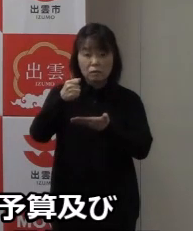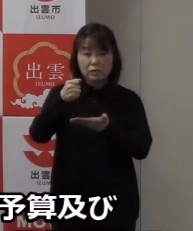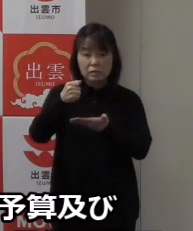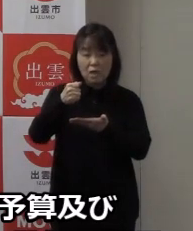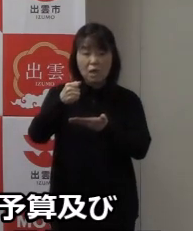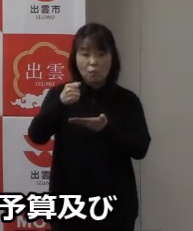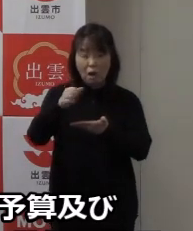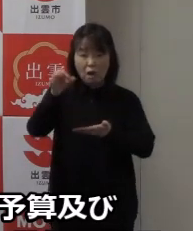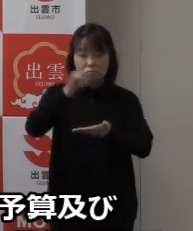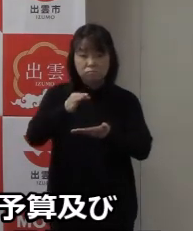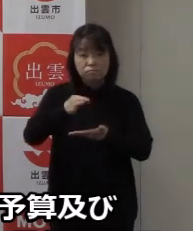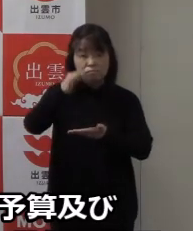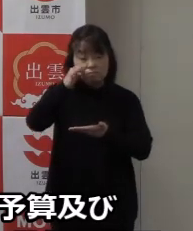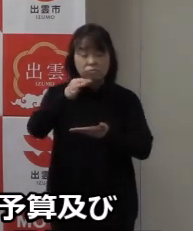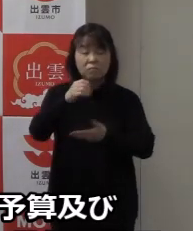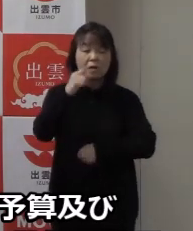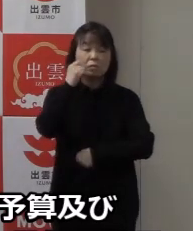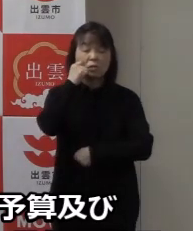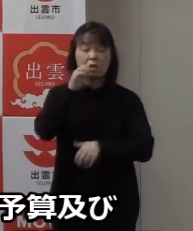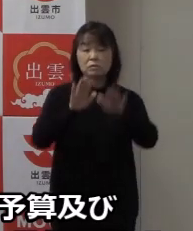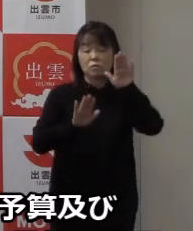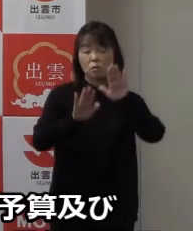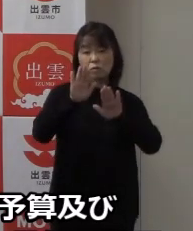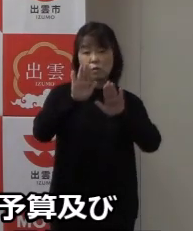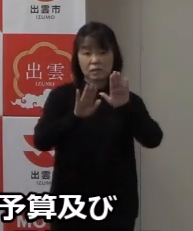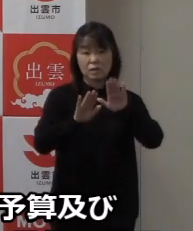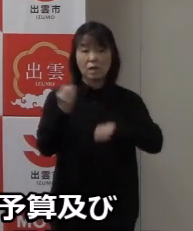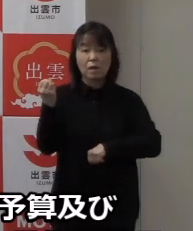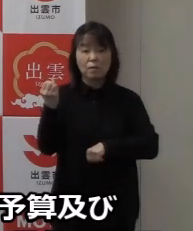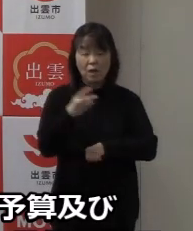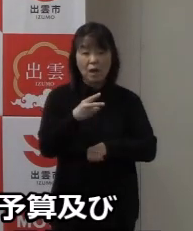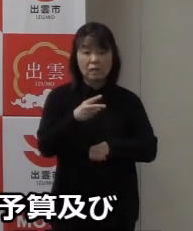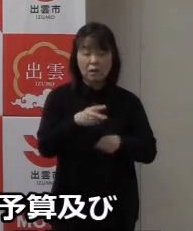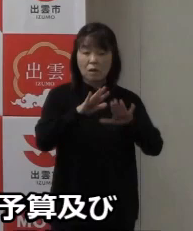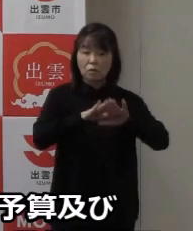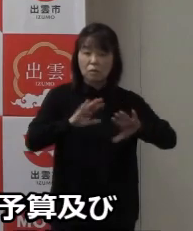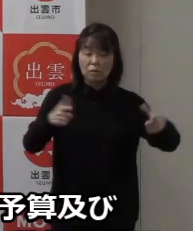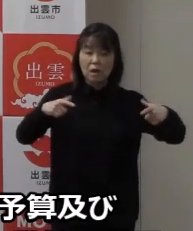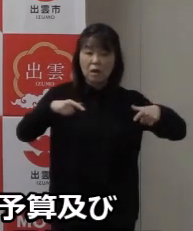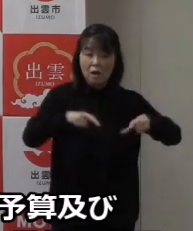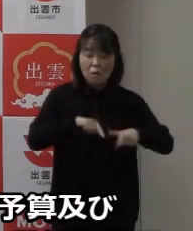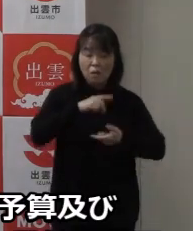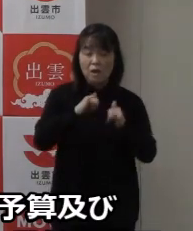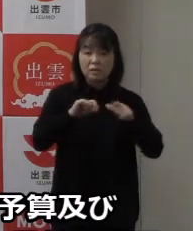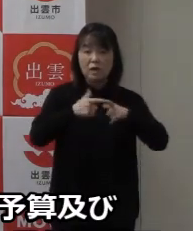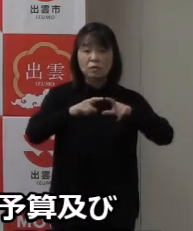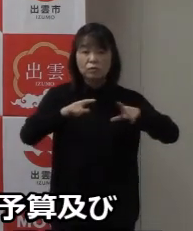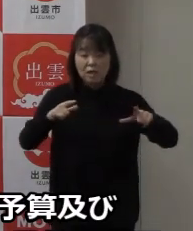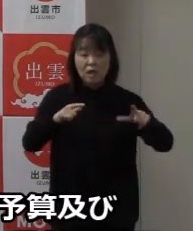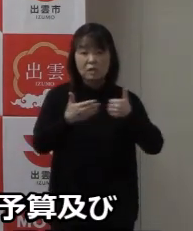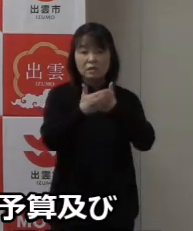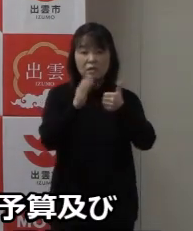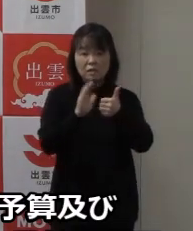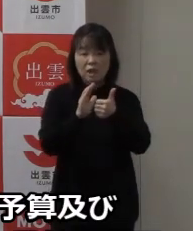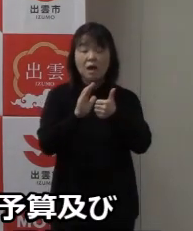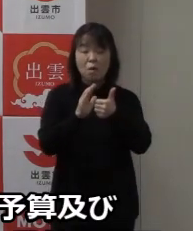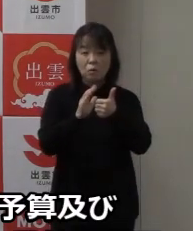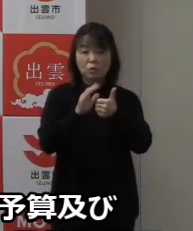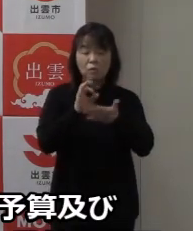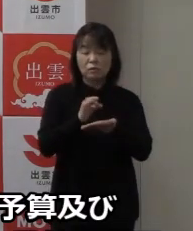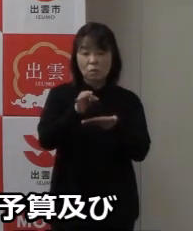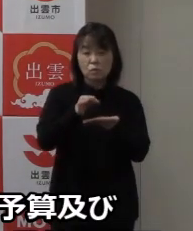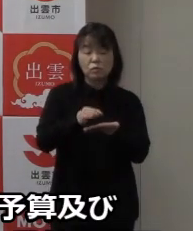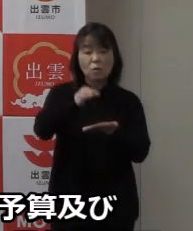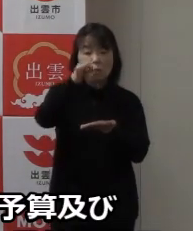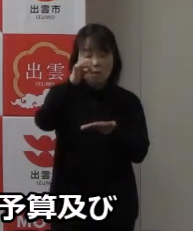待できないところであります。また少子高齢化の進展に伴う社会保障費の増加や交際費をはじめとする義